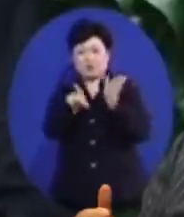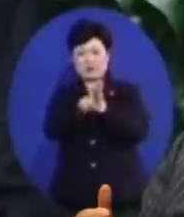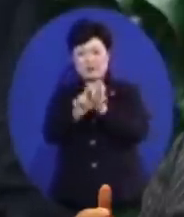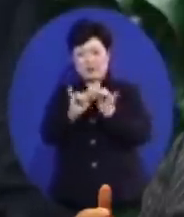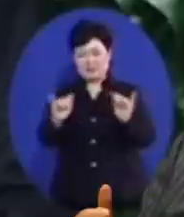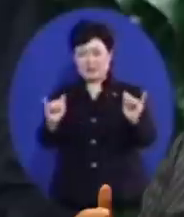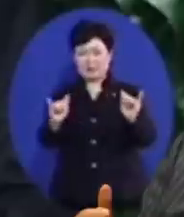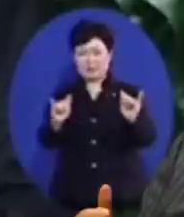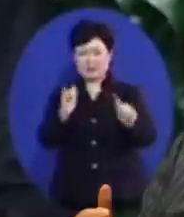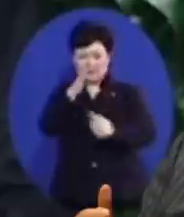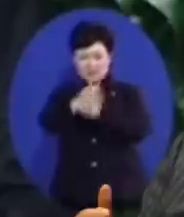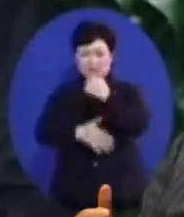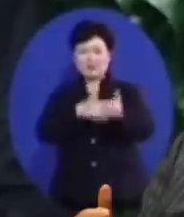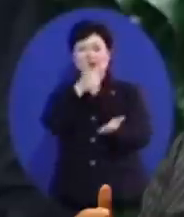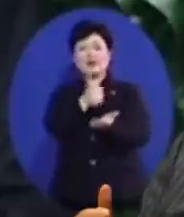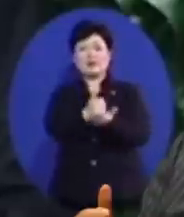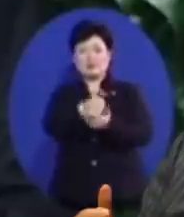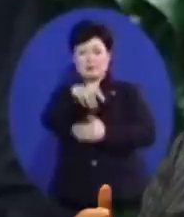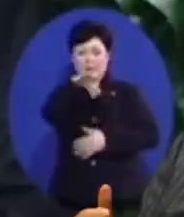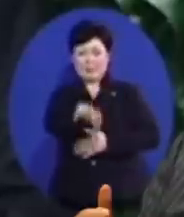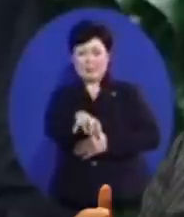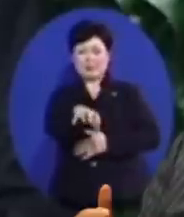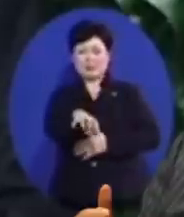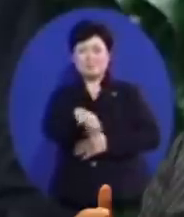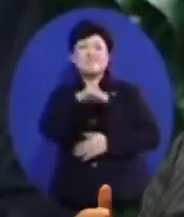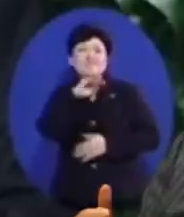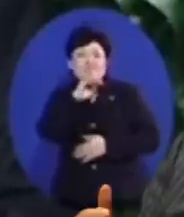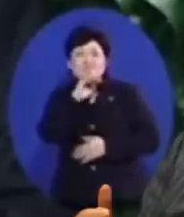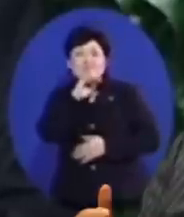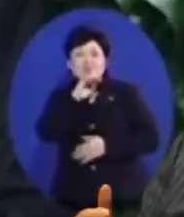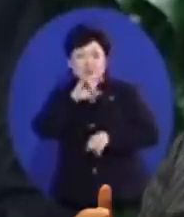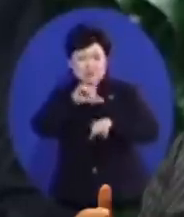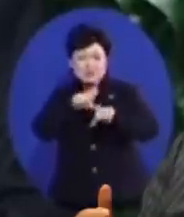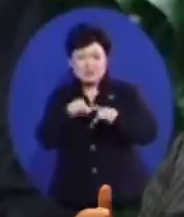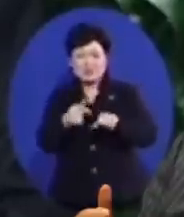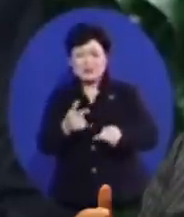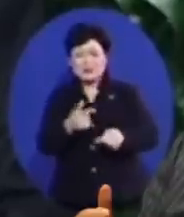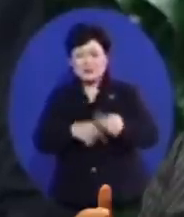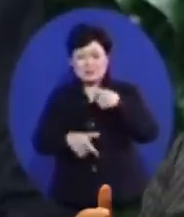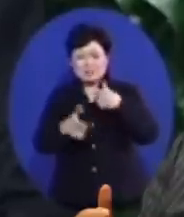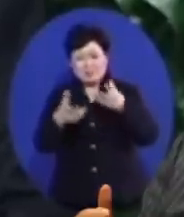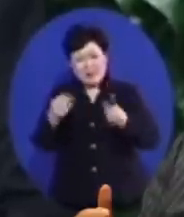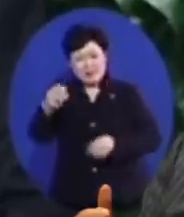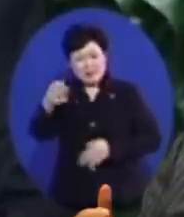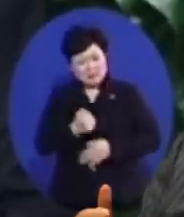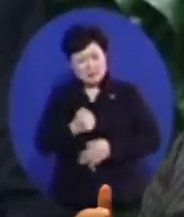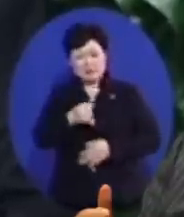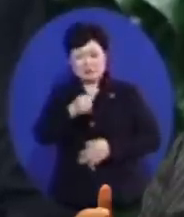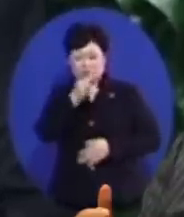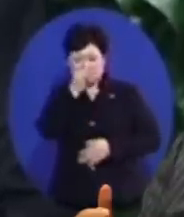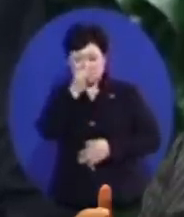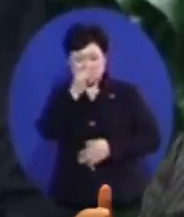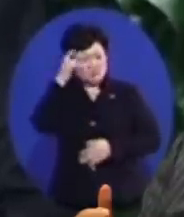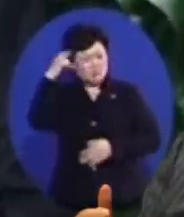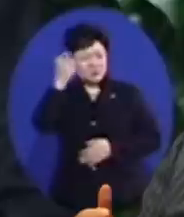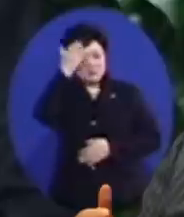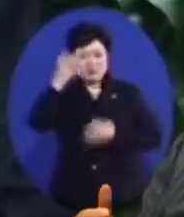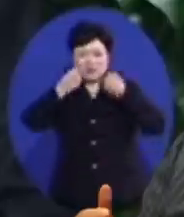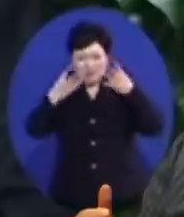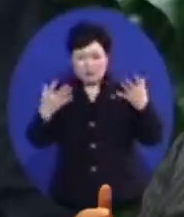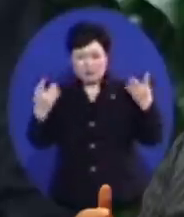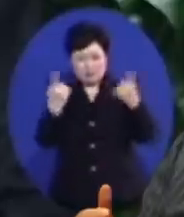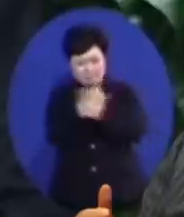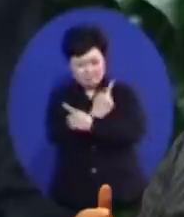사람들이 하나님 앞에 기다리는 시간을 많이 가지면 가질수록 성령으로 새로워진다는